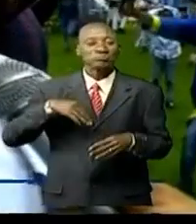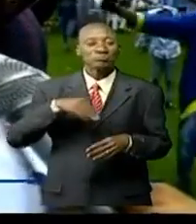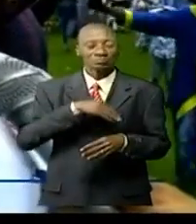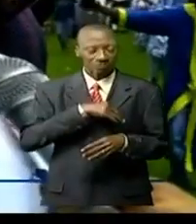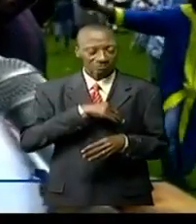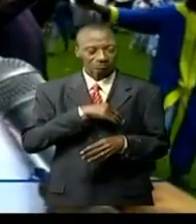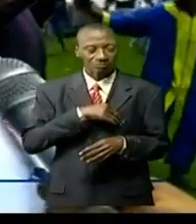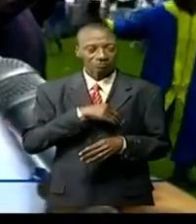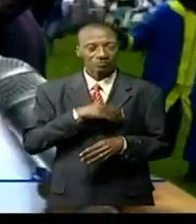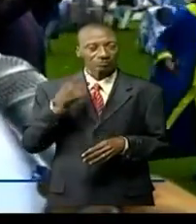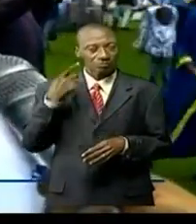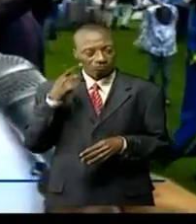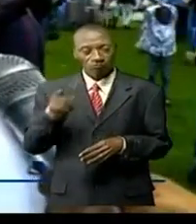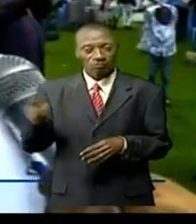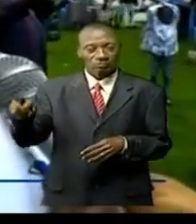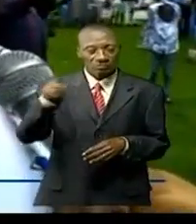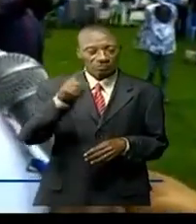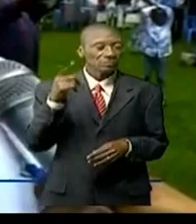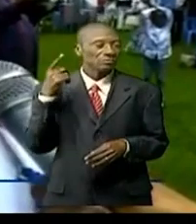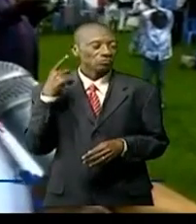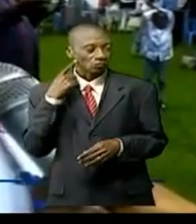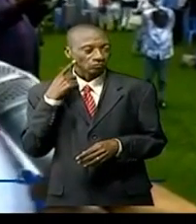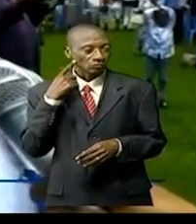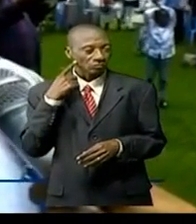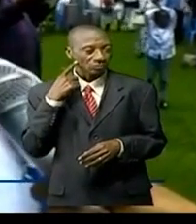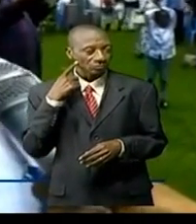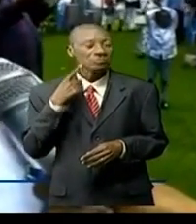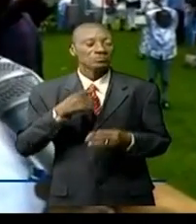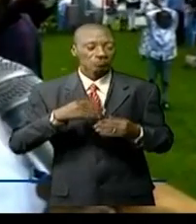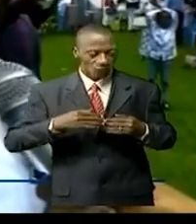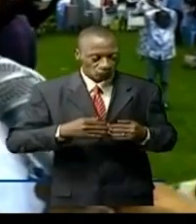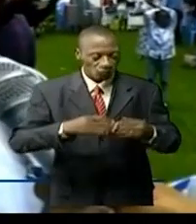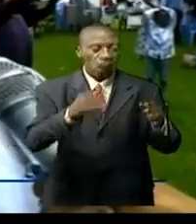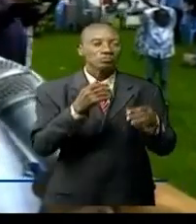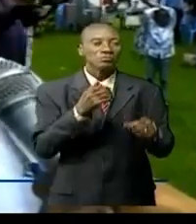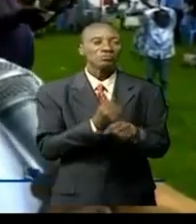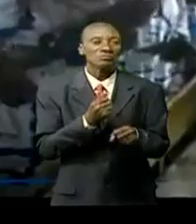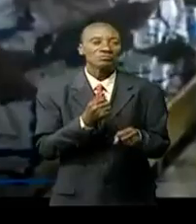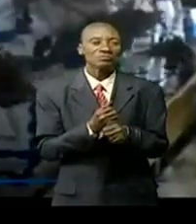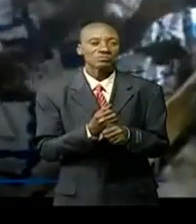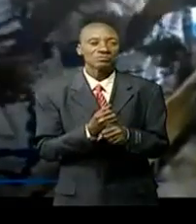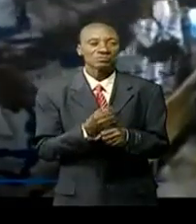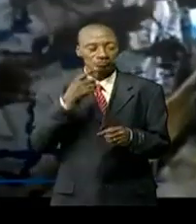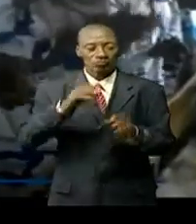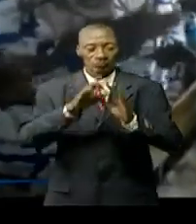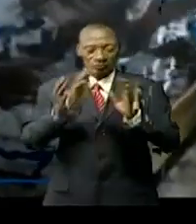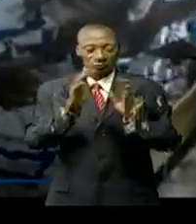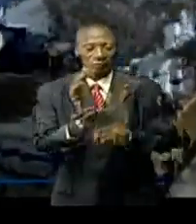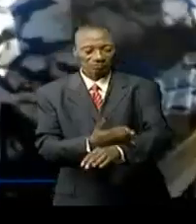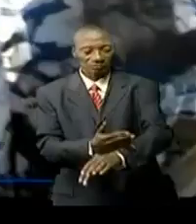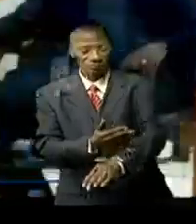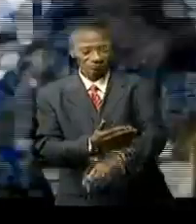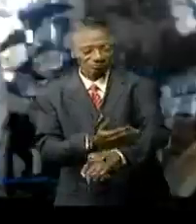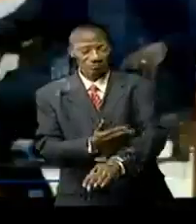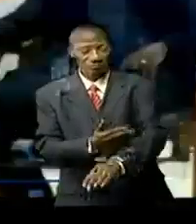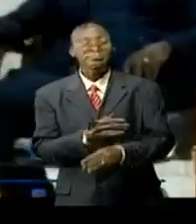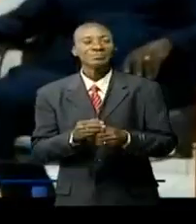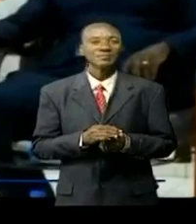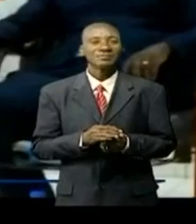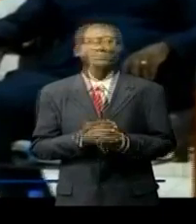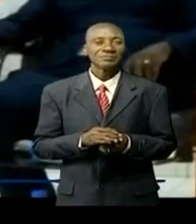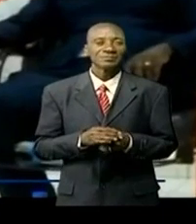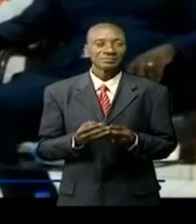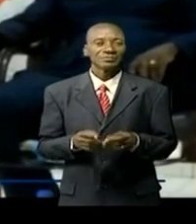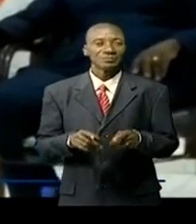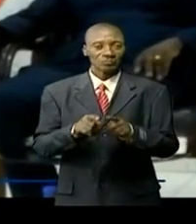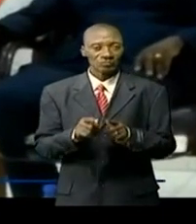travail, afin que cette communauté puisse booster, puisse aller encore de l'avant. Coïncidant avec le 144e anniversaire